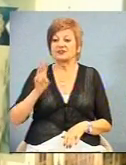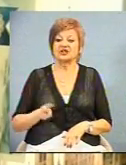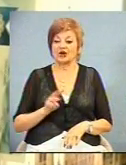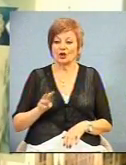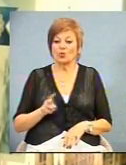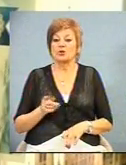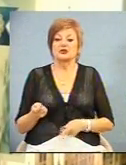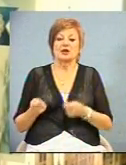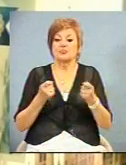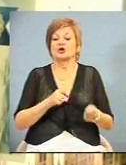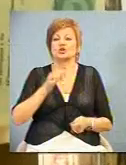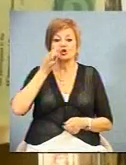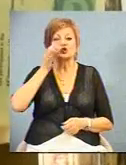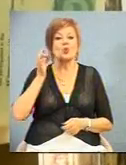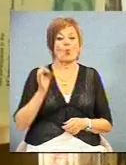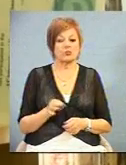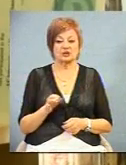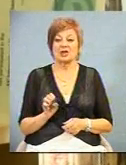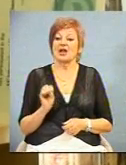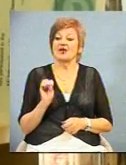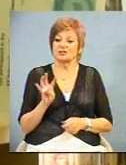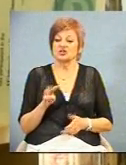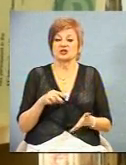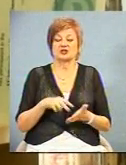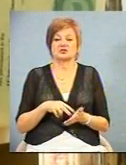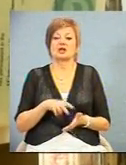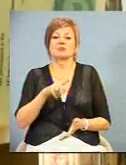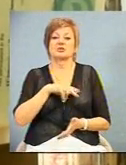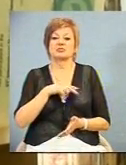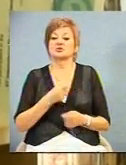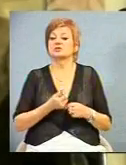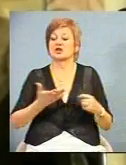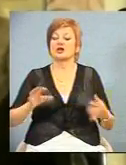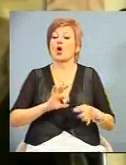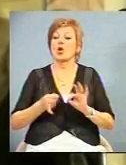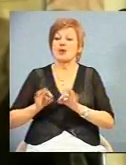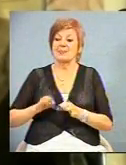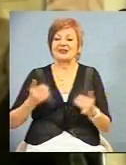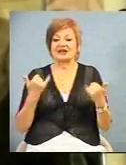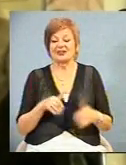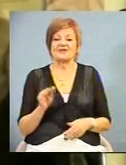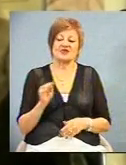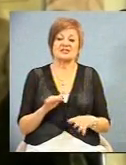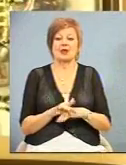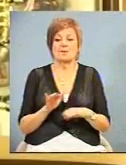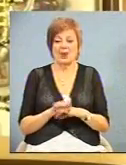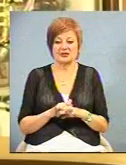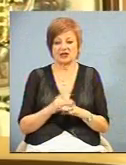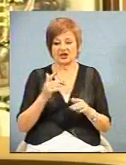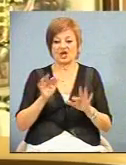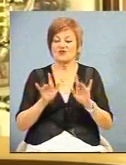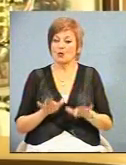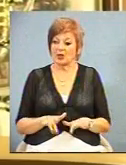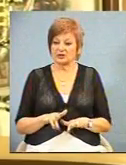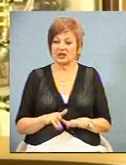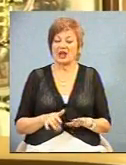провів свій перший досвід з крейдою, а вже у 14 став призером кількох обласних олімпіад з хімії, фізики, математики та інформатики.